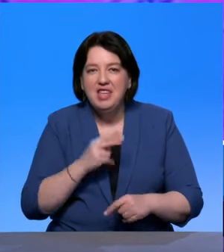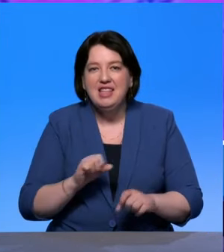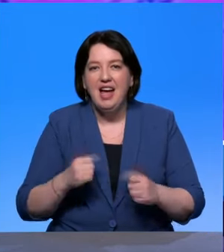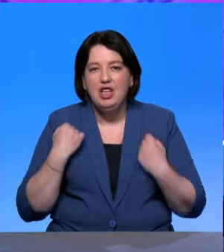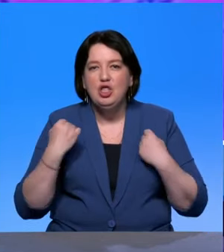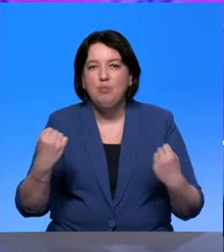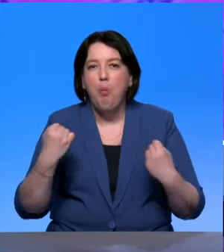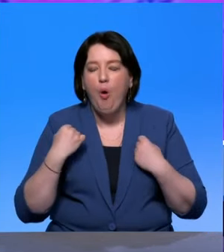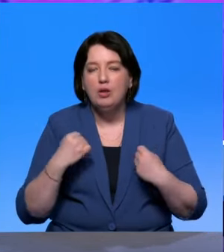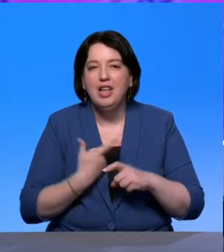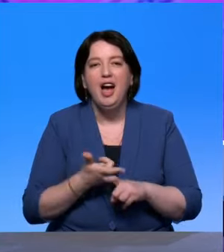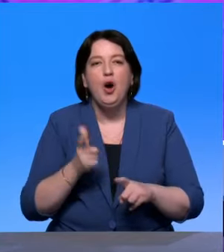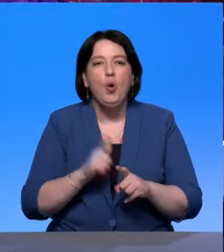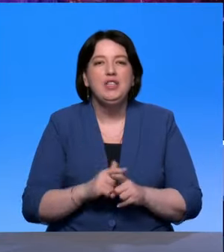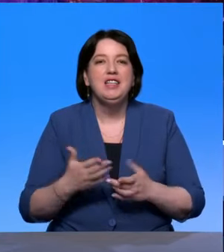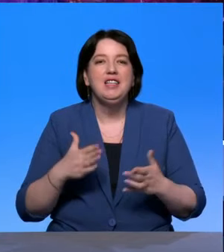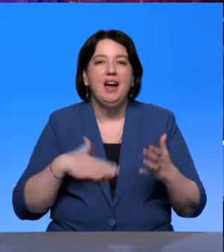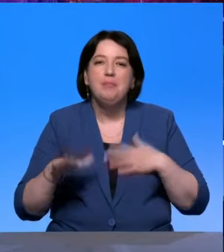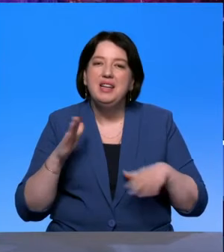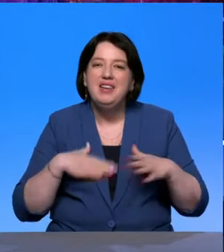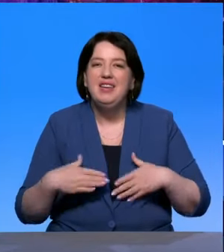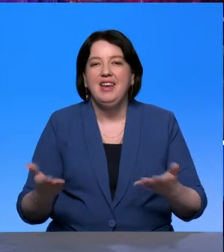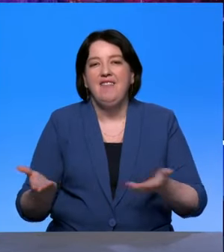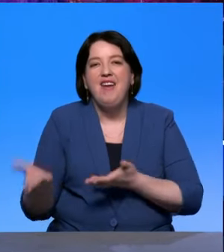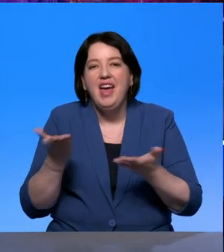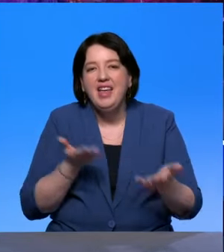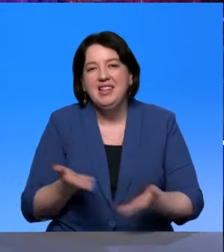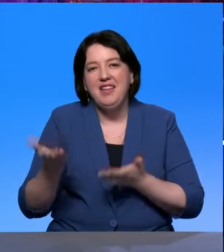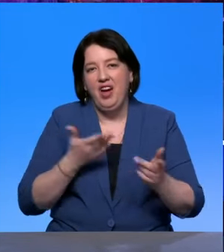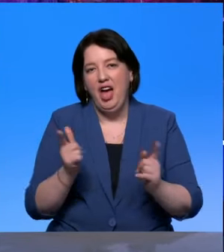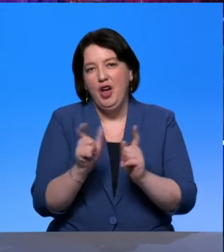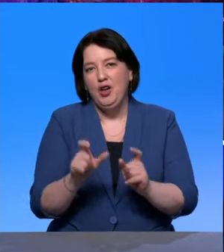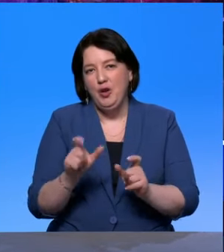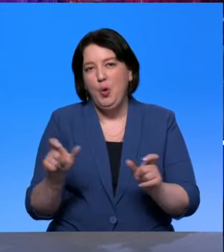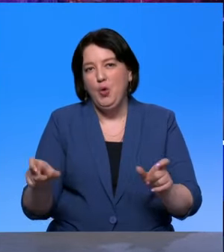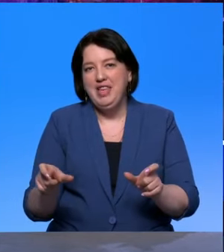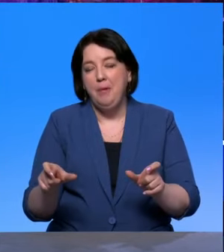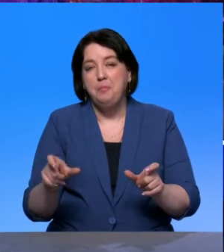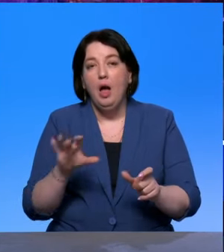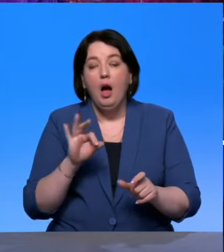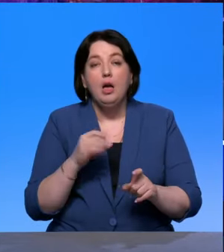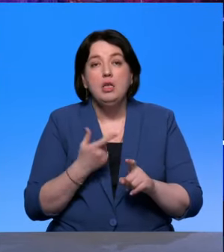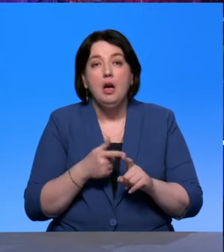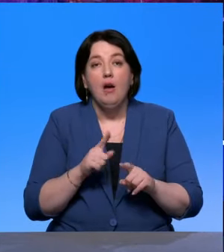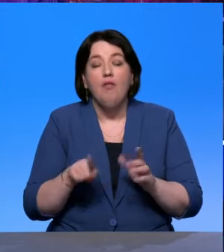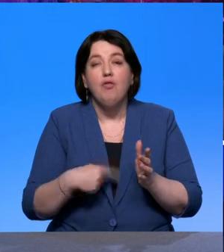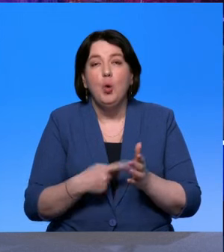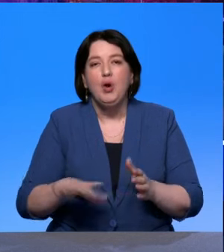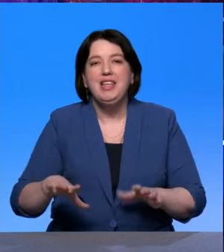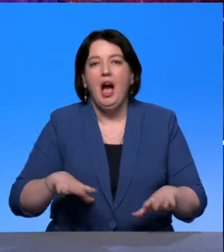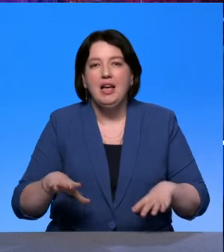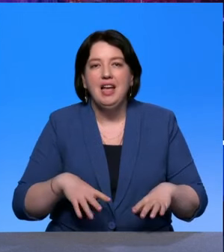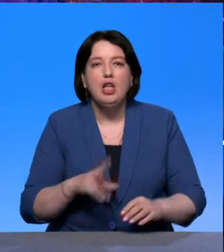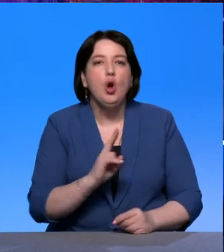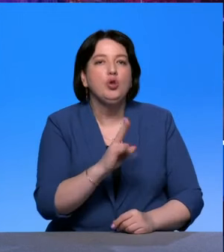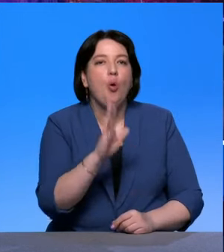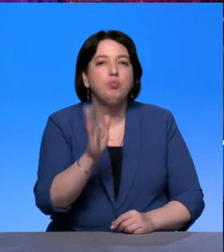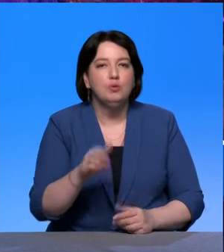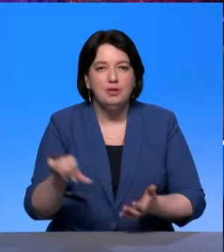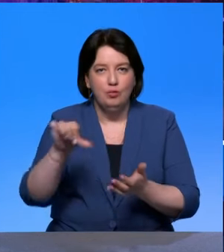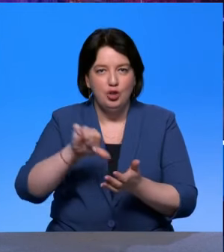настолько гостеприимные люди в Казани. Вот. Я еще раз говорю, это вот кто будет участвовать,